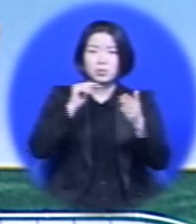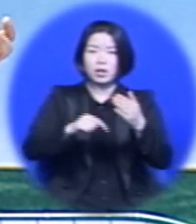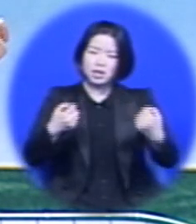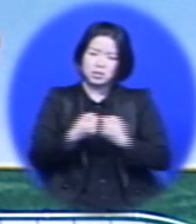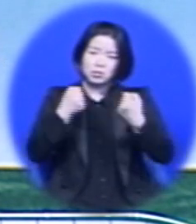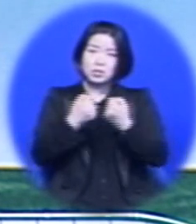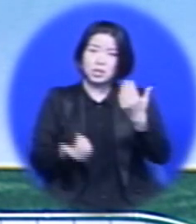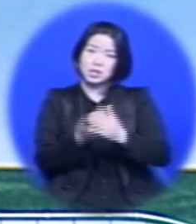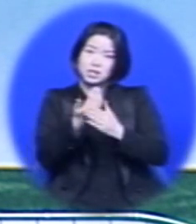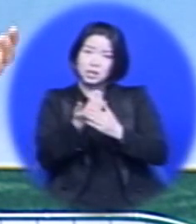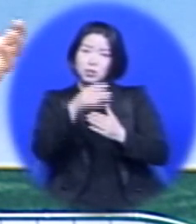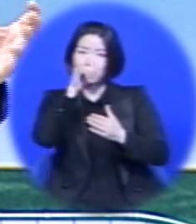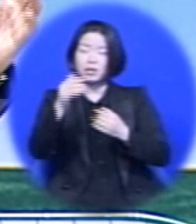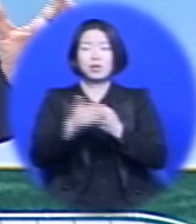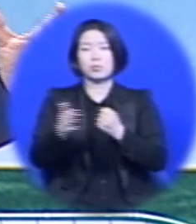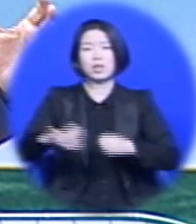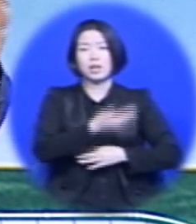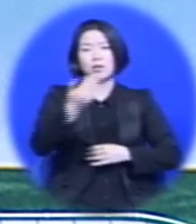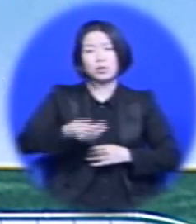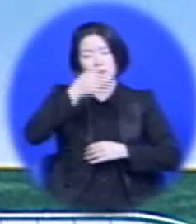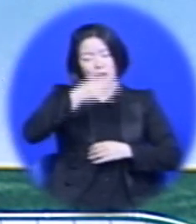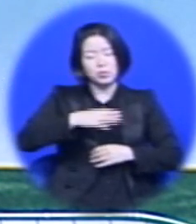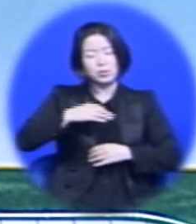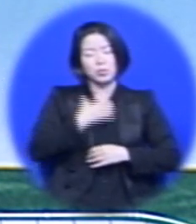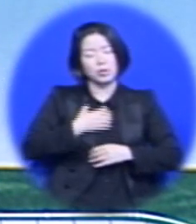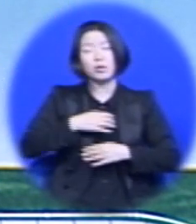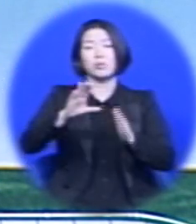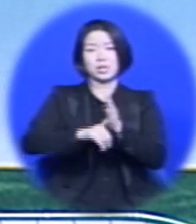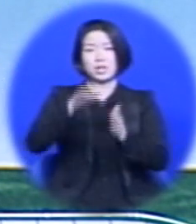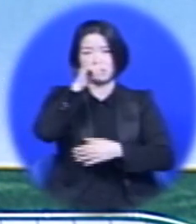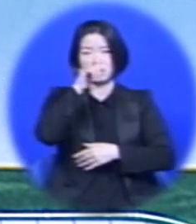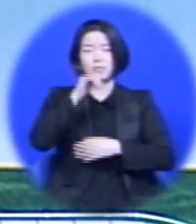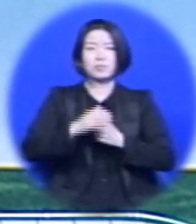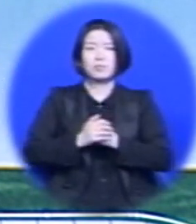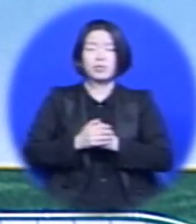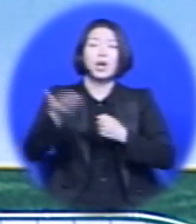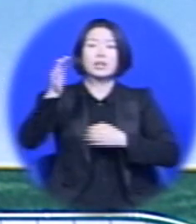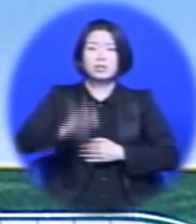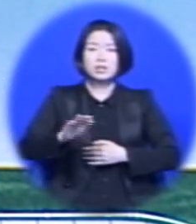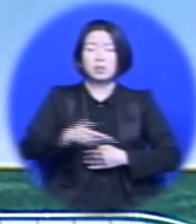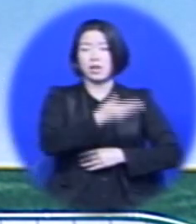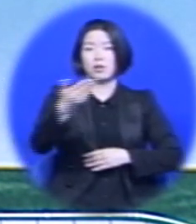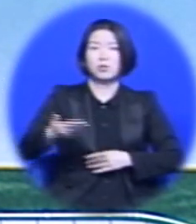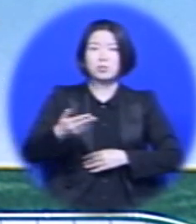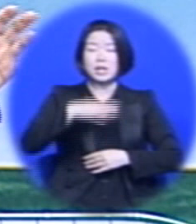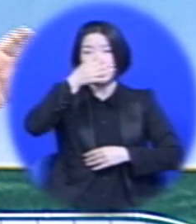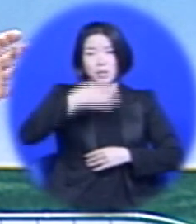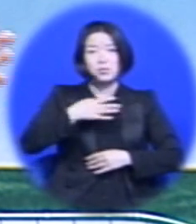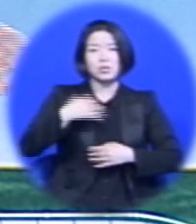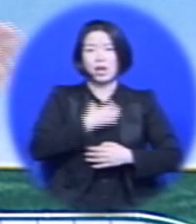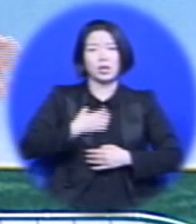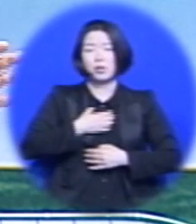일어나고 있으니까 여러분이 힘들고 괴로울 때가 있습니다 그렇지만 여러분 힘들다